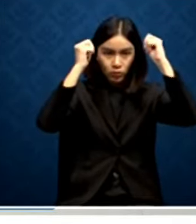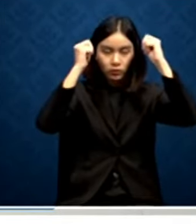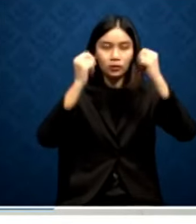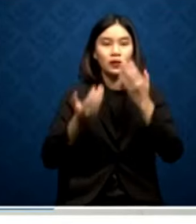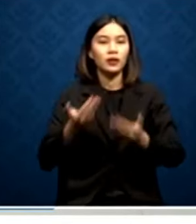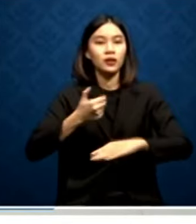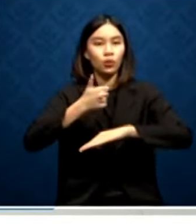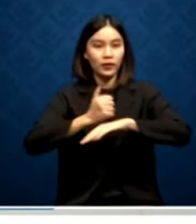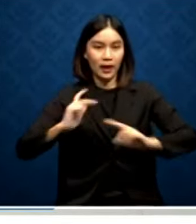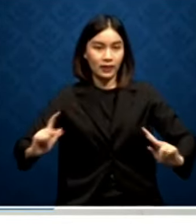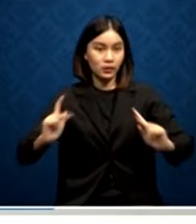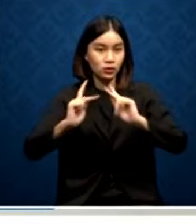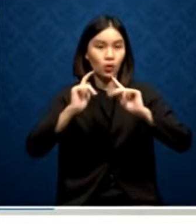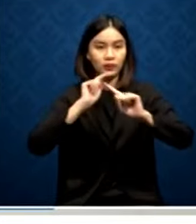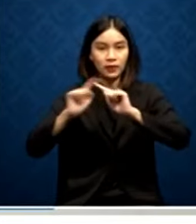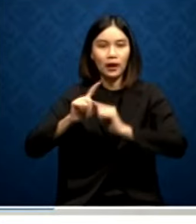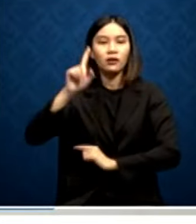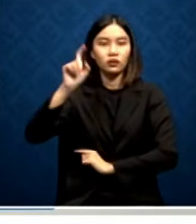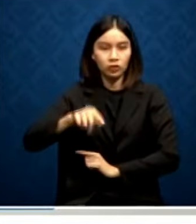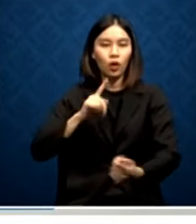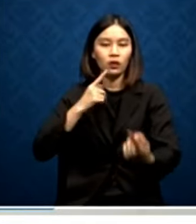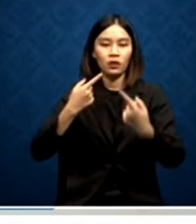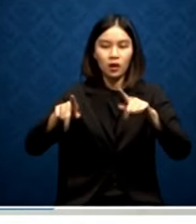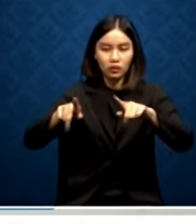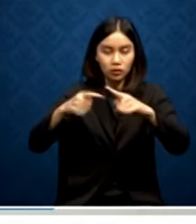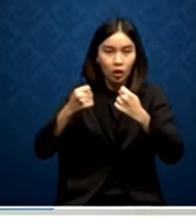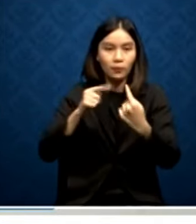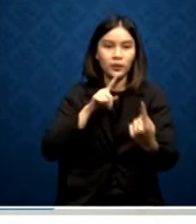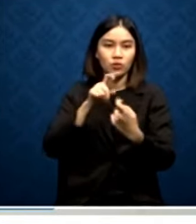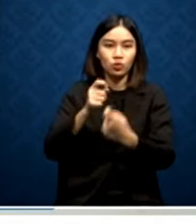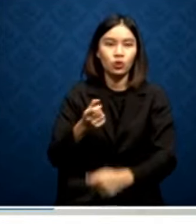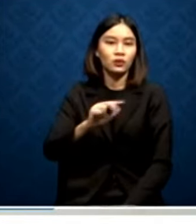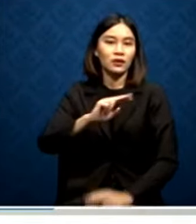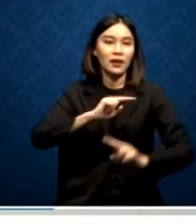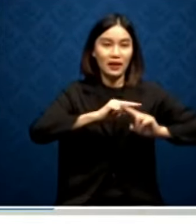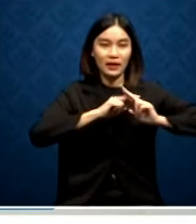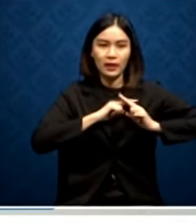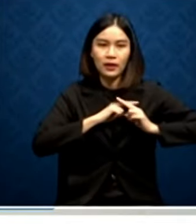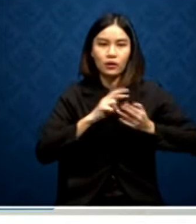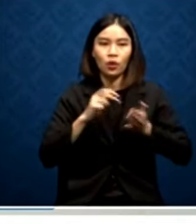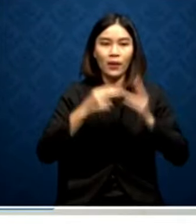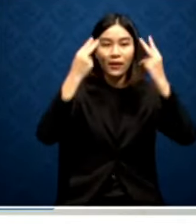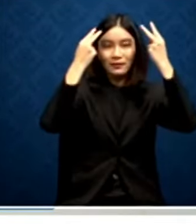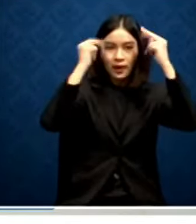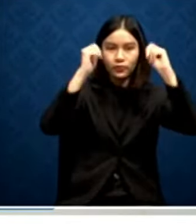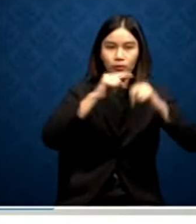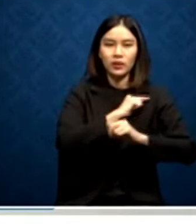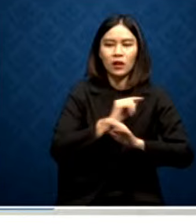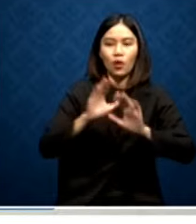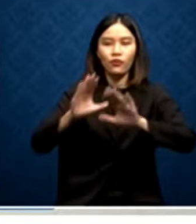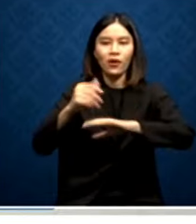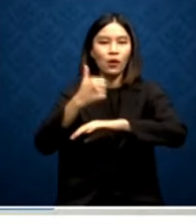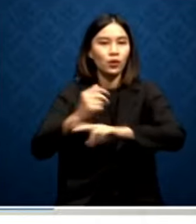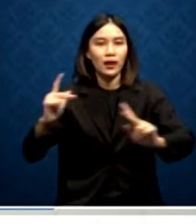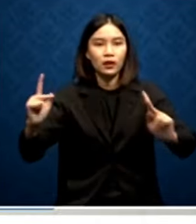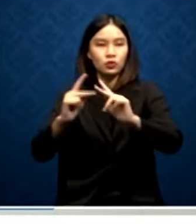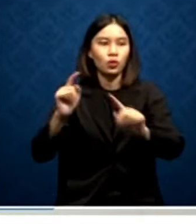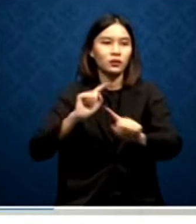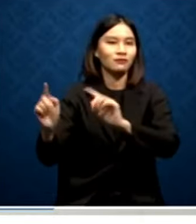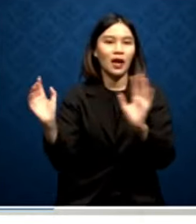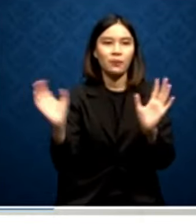หรือรัฐมนตรีต้องมาตอบกระทู้สดด้วยตนเองไม่ใช่รัฐนายกรัฐมนตรีมอบหมายรัฐมนตรีว่าการ